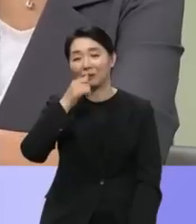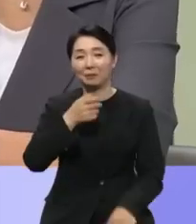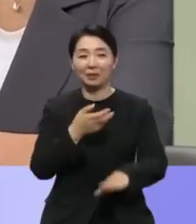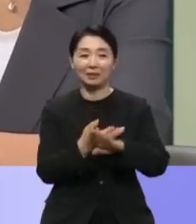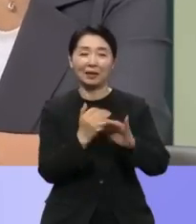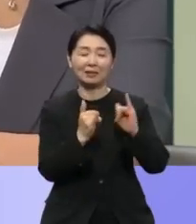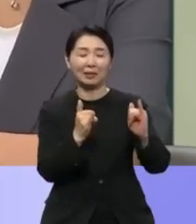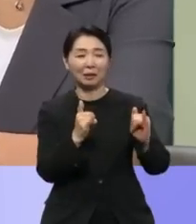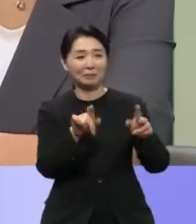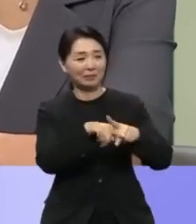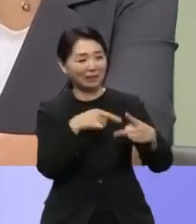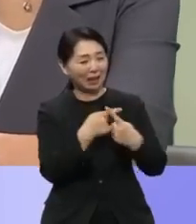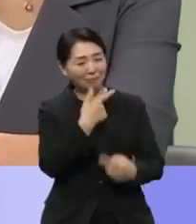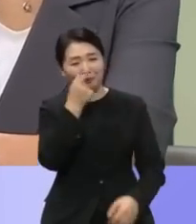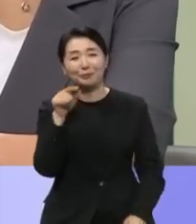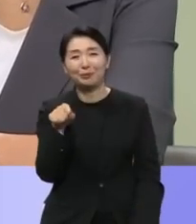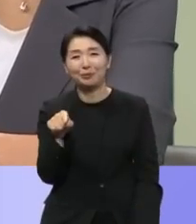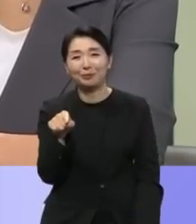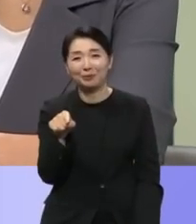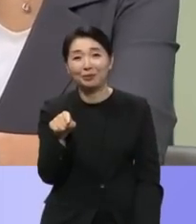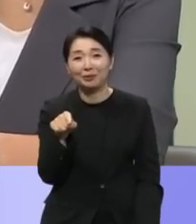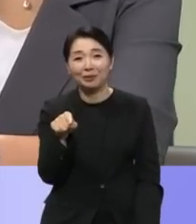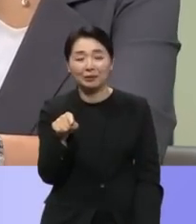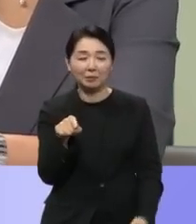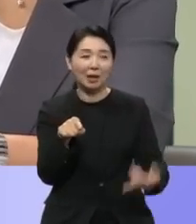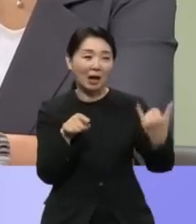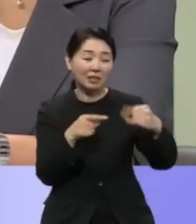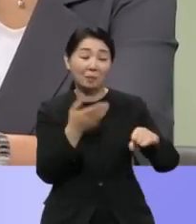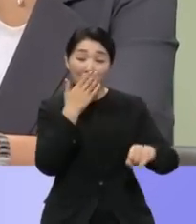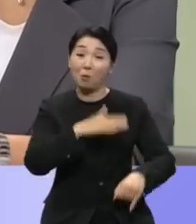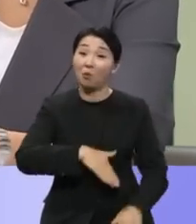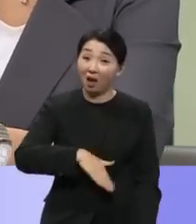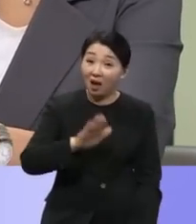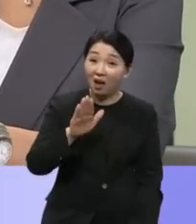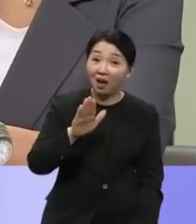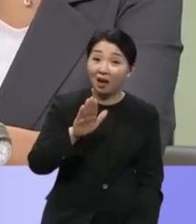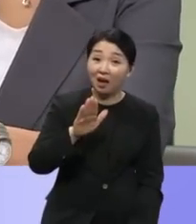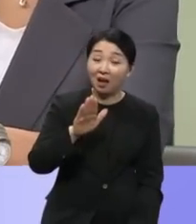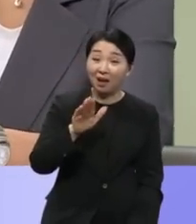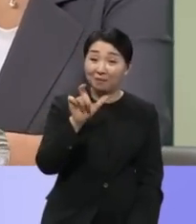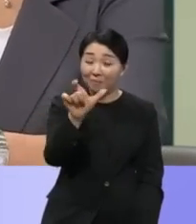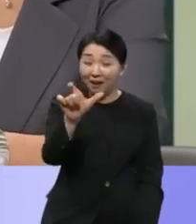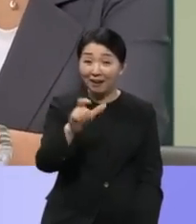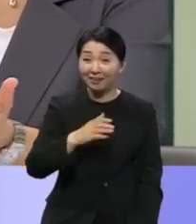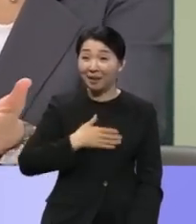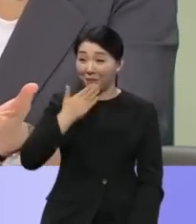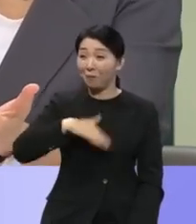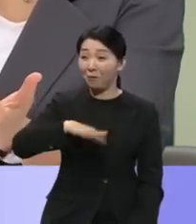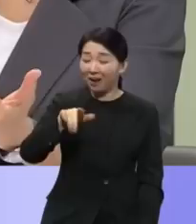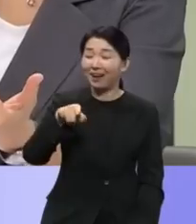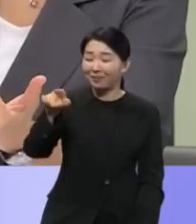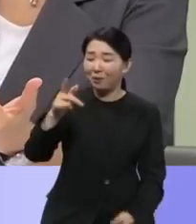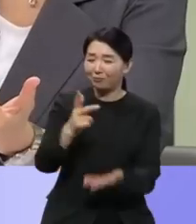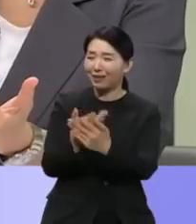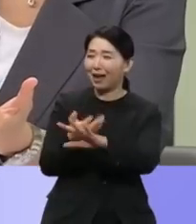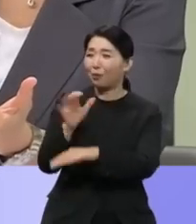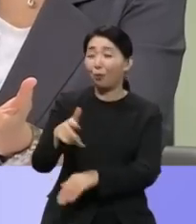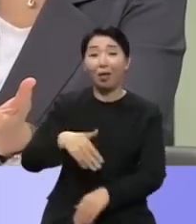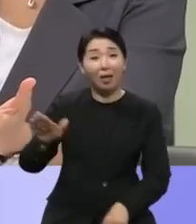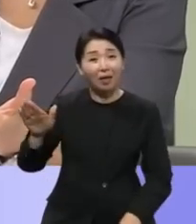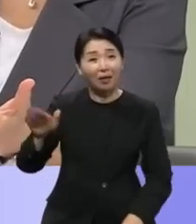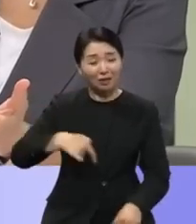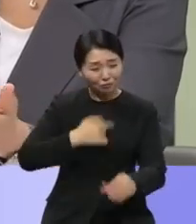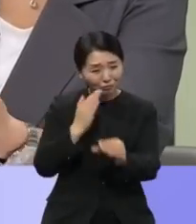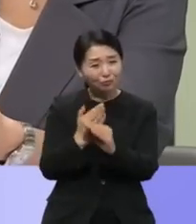타인조망이 부족하고 그래서 앞서 보는 것처럼 아들이랑 밥 먹으러 가요 이런 이야기가 됐을 때 그러니까 자기중심적으로